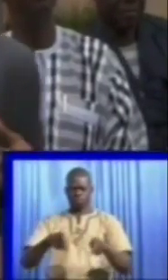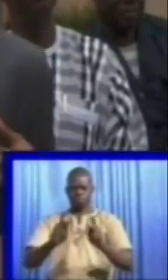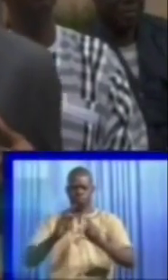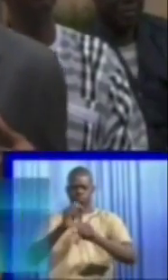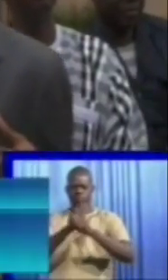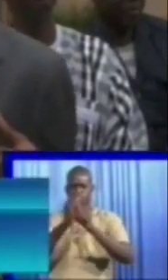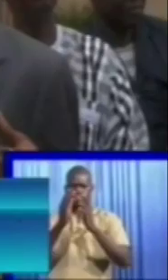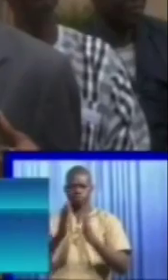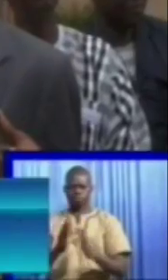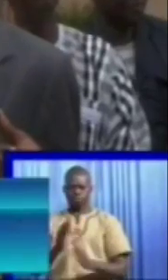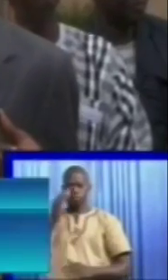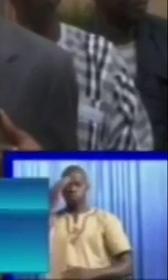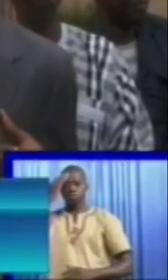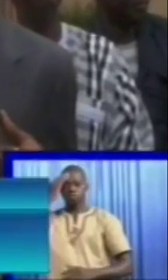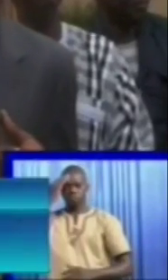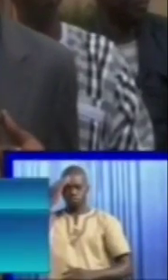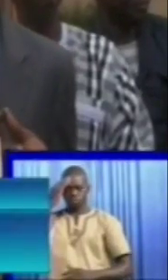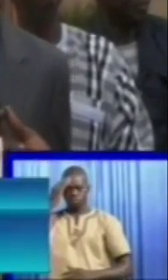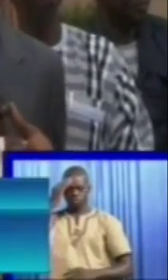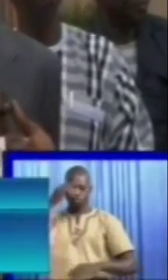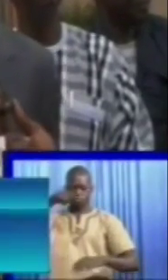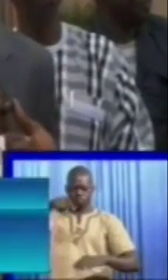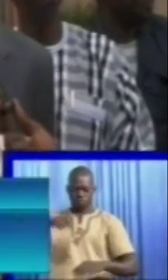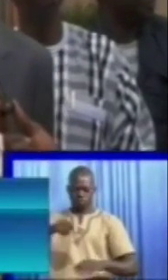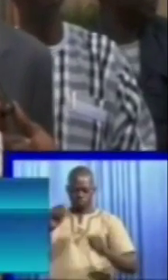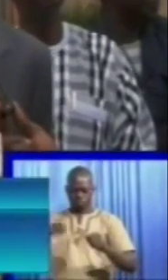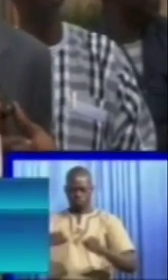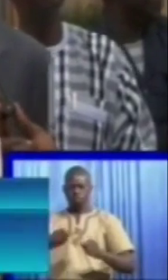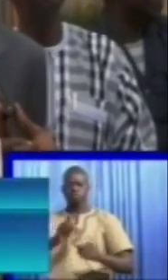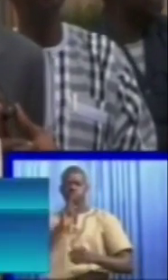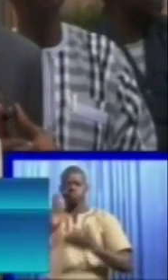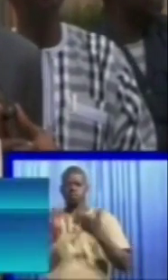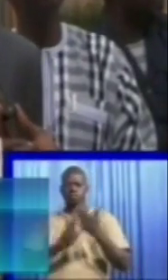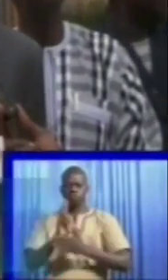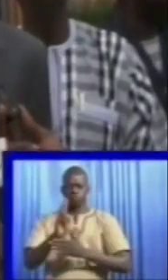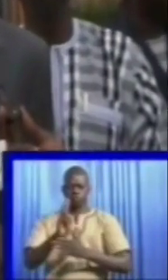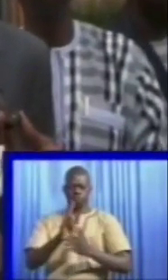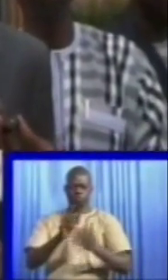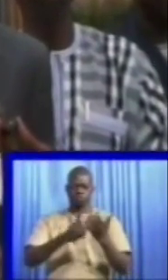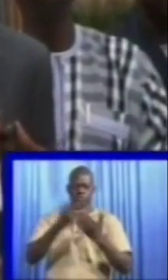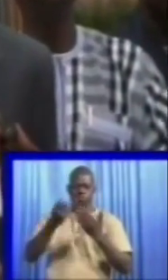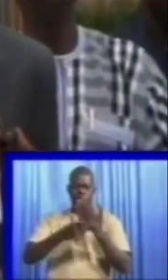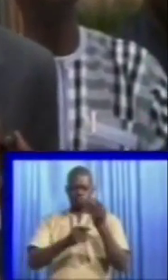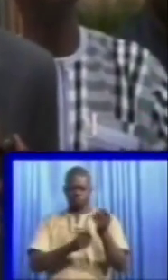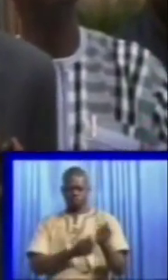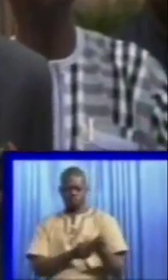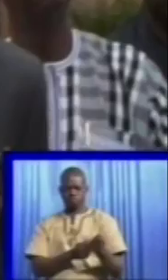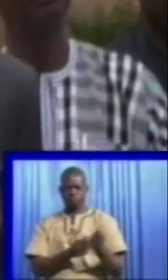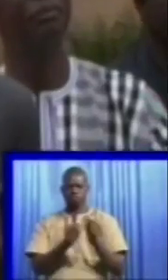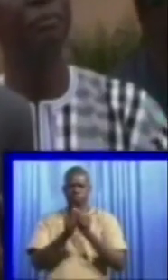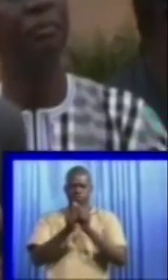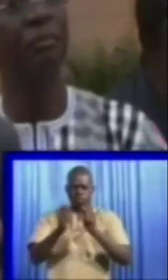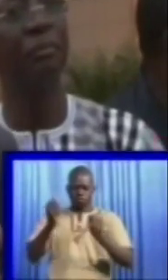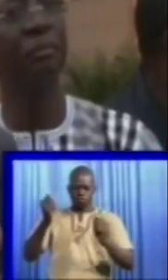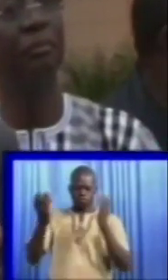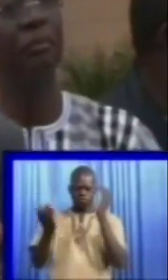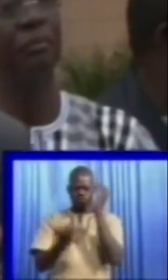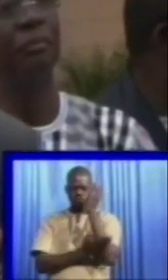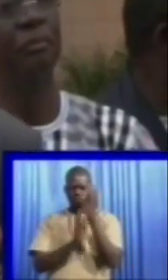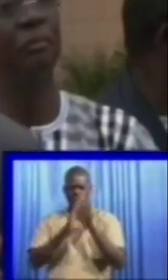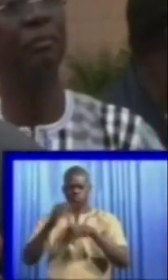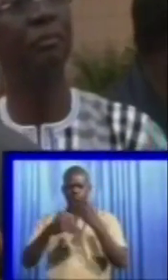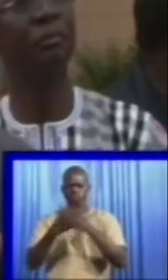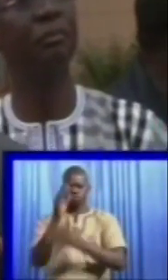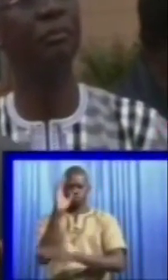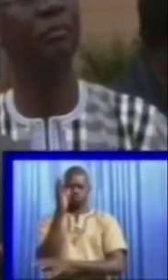exploitants de savoir que le sol peut être exploité de manière sur le plan agricole sans pour cela couper tous les arbres.